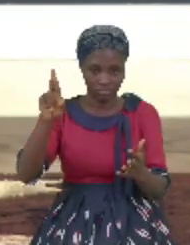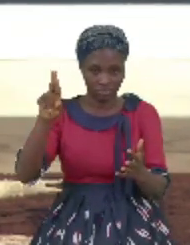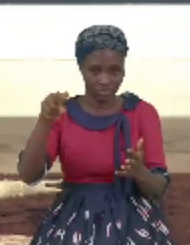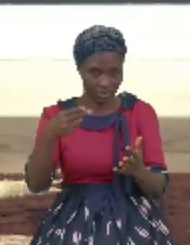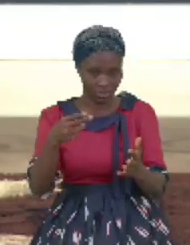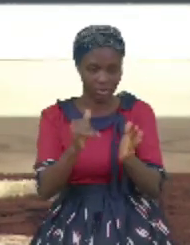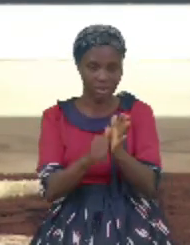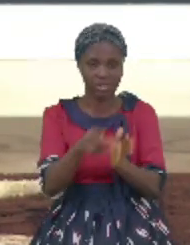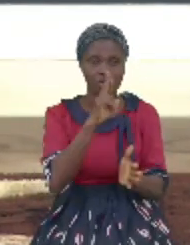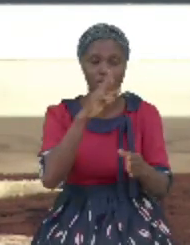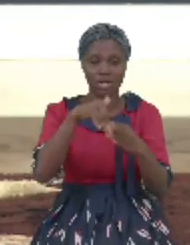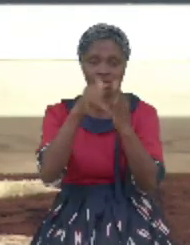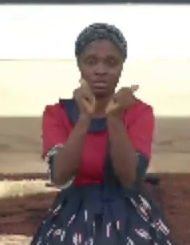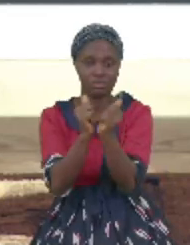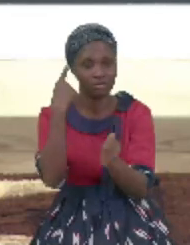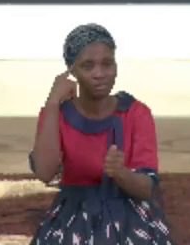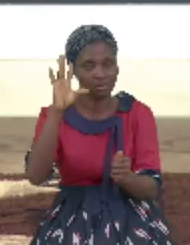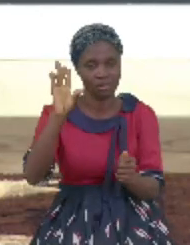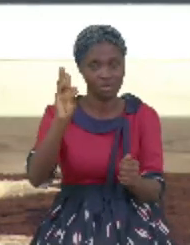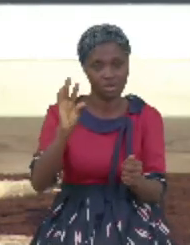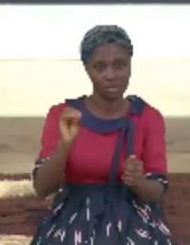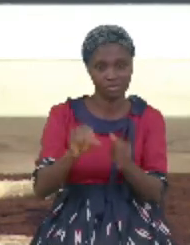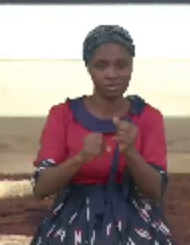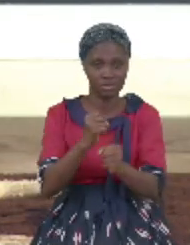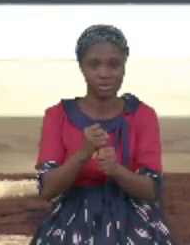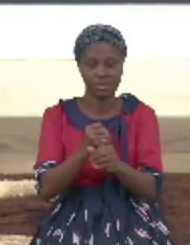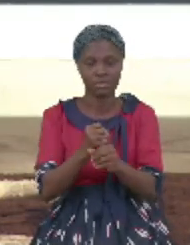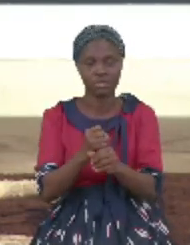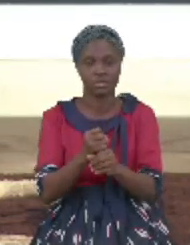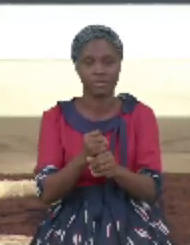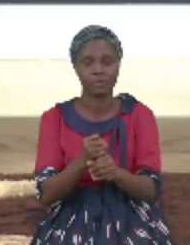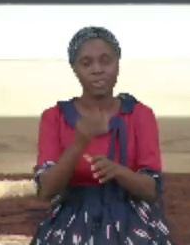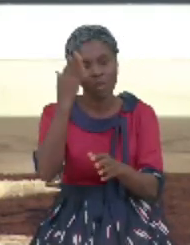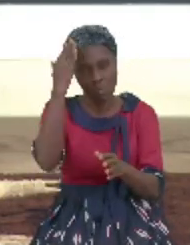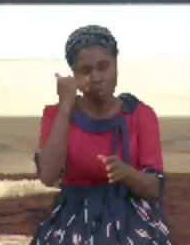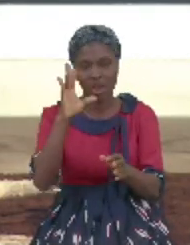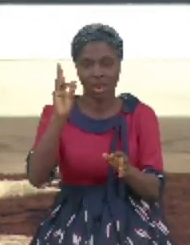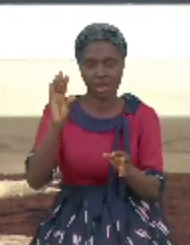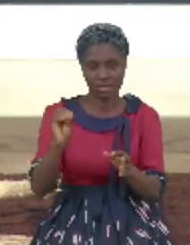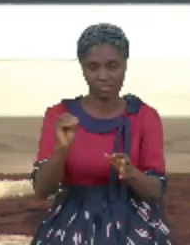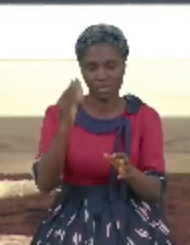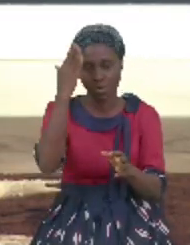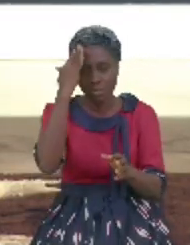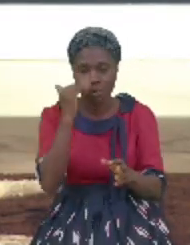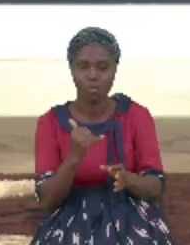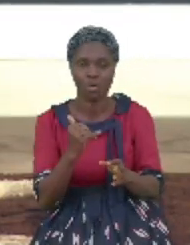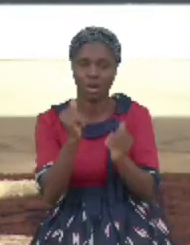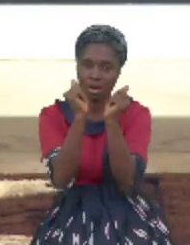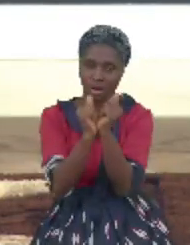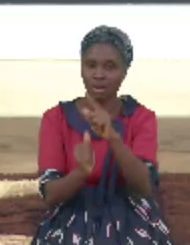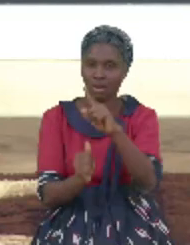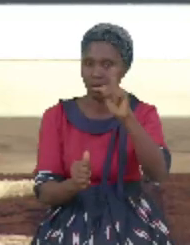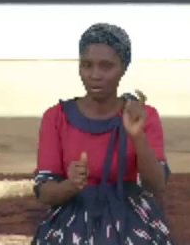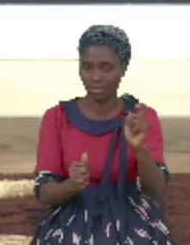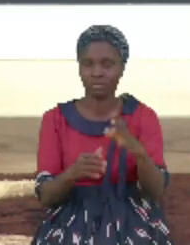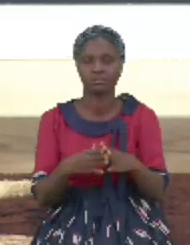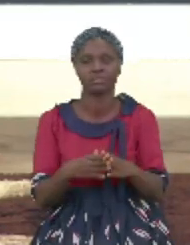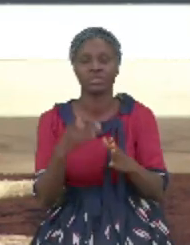en captivité et Ezra aurait lu la prophétie de Jérémie qui serait en